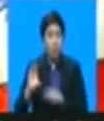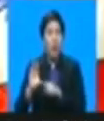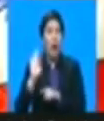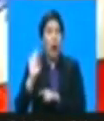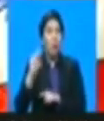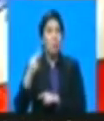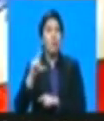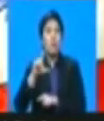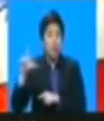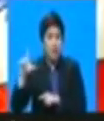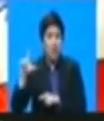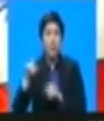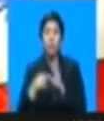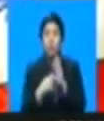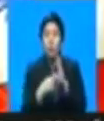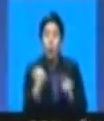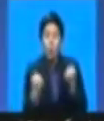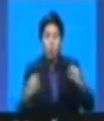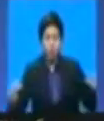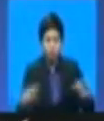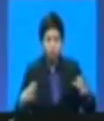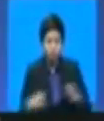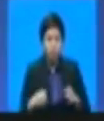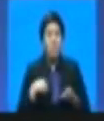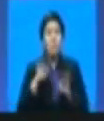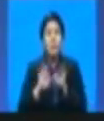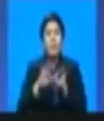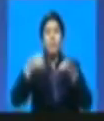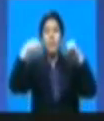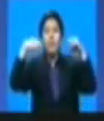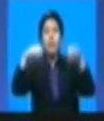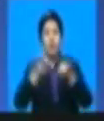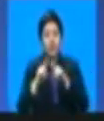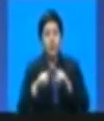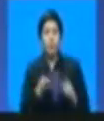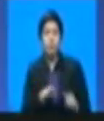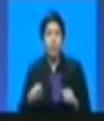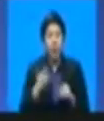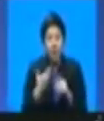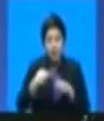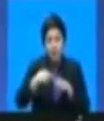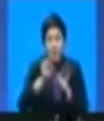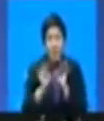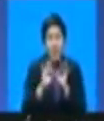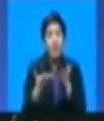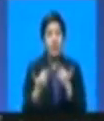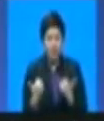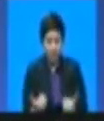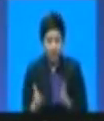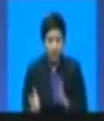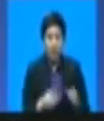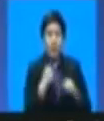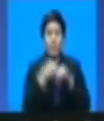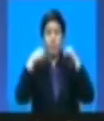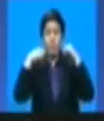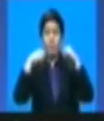กอย่างเป็นประโยชน์กับส่วนรวมทั้งการอยู่ร่วมกันอย่างมีความสุขเราต้องเคารพในหลักกฎหมายสร้างวินัยของคนในช